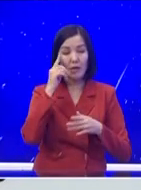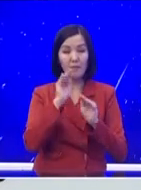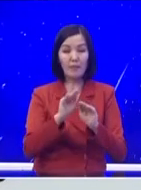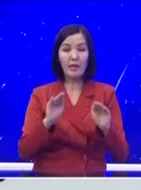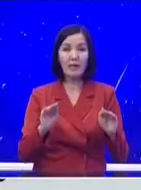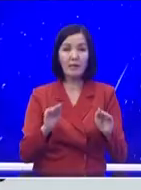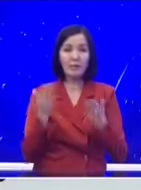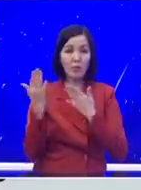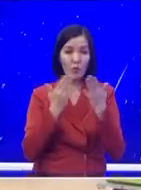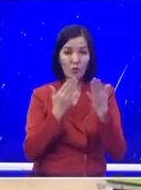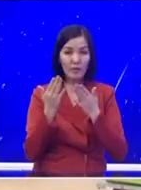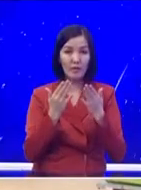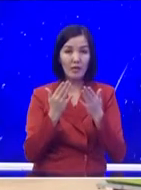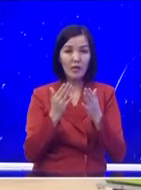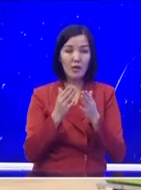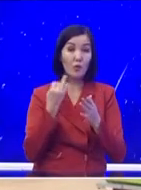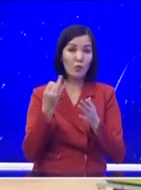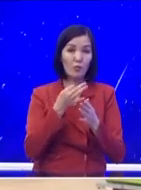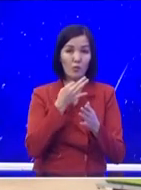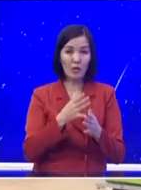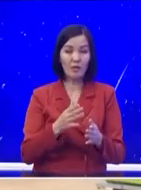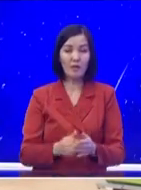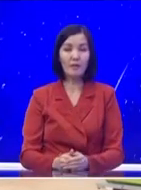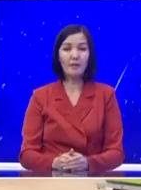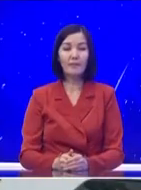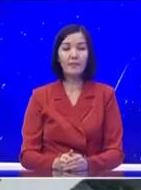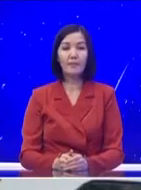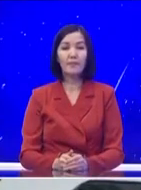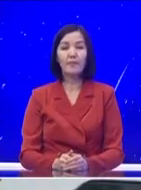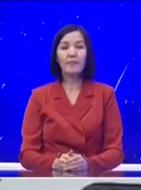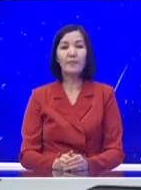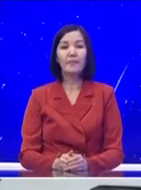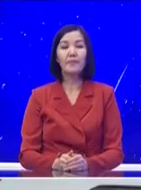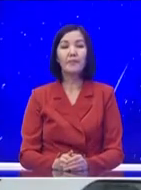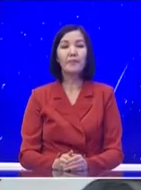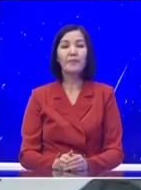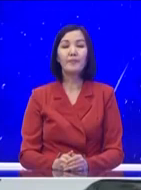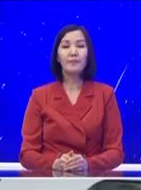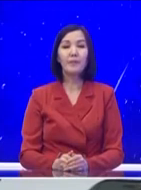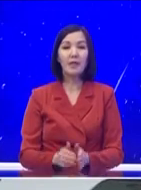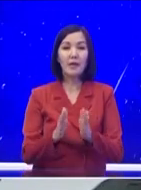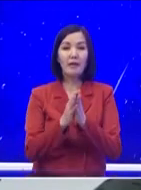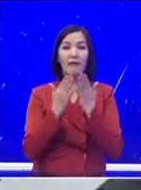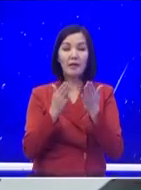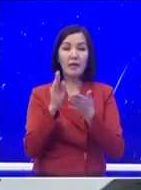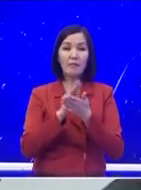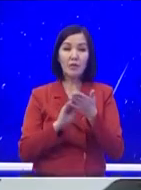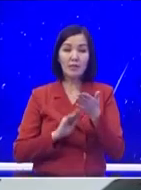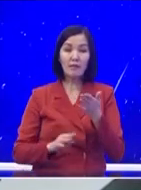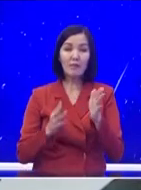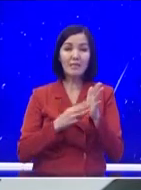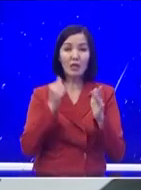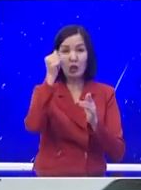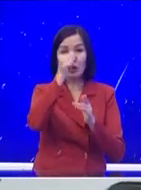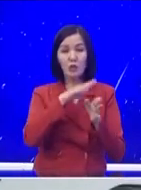біздің оқырмандарымызға бұл кітаптар ұнайды. Я уже 8 лет выпускаю книги. Кітап шығарып жүргеніме 8 жыл